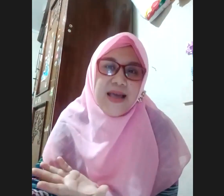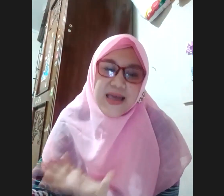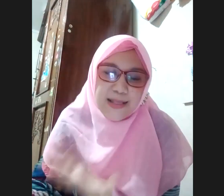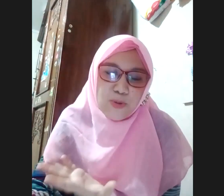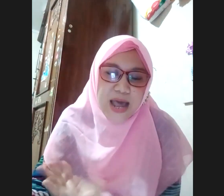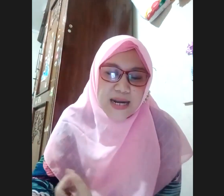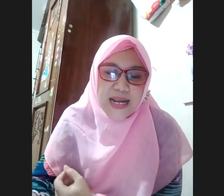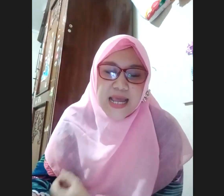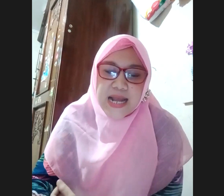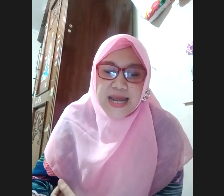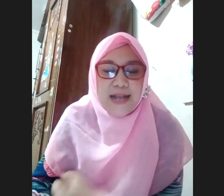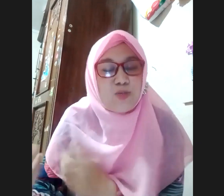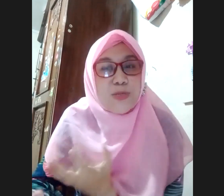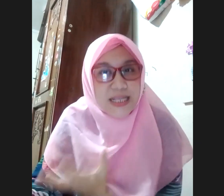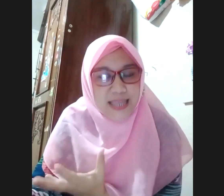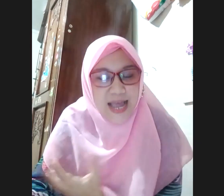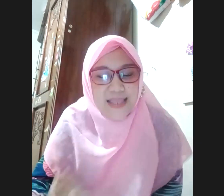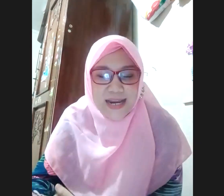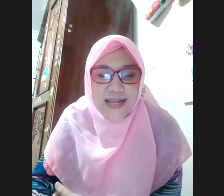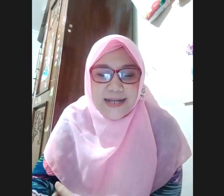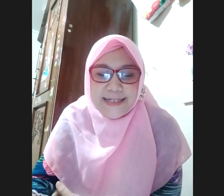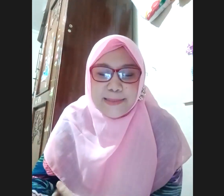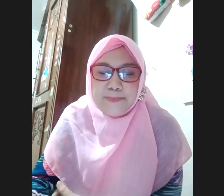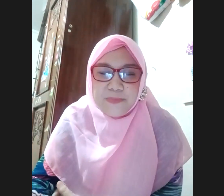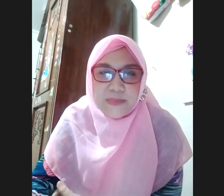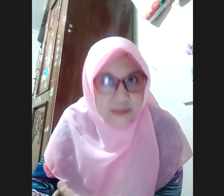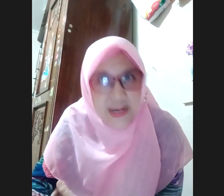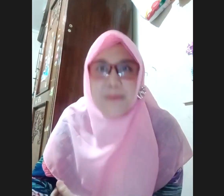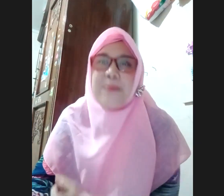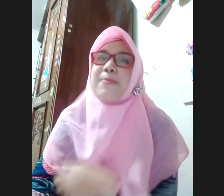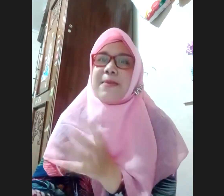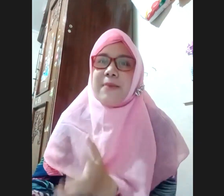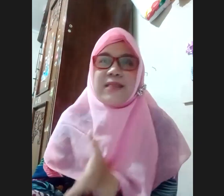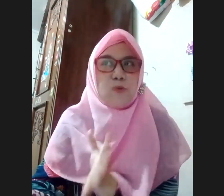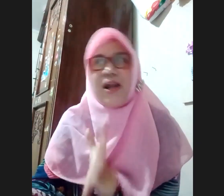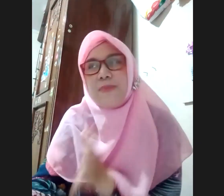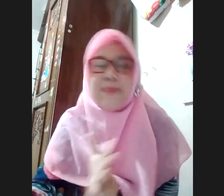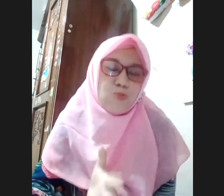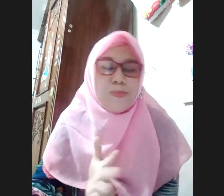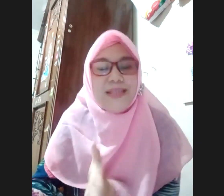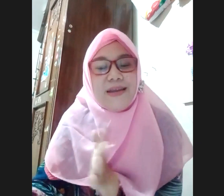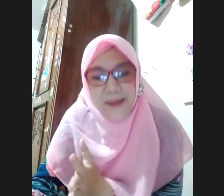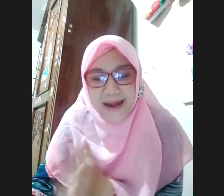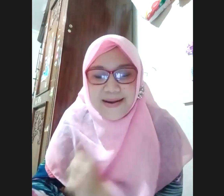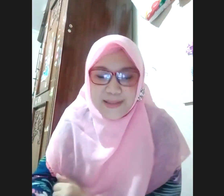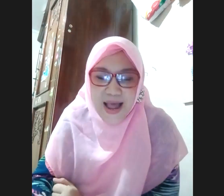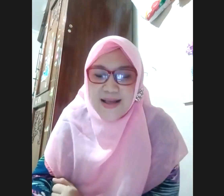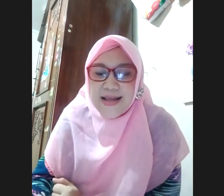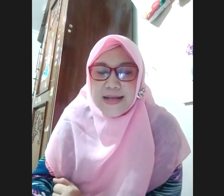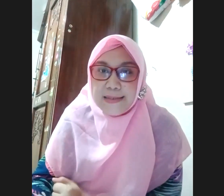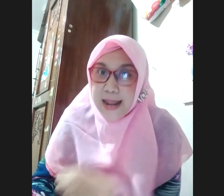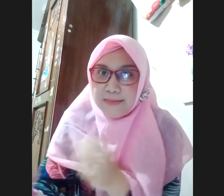tepatnya ilmu dari narasumber kita tadi, selama beberapa menit, kurang lebih 40 menit ke depan gitu